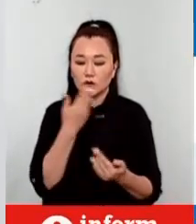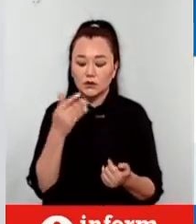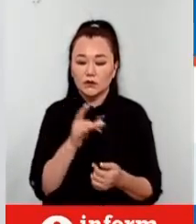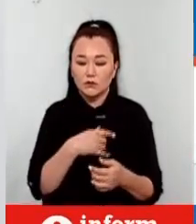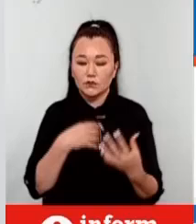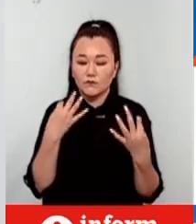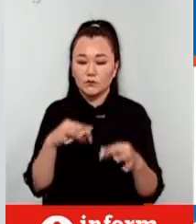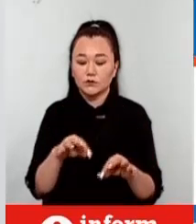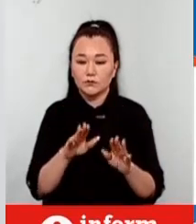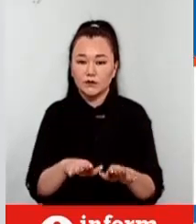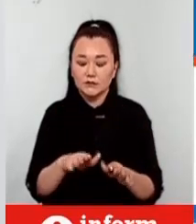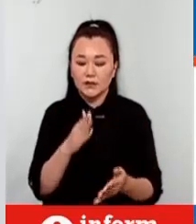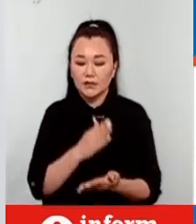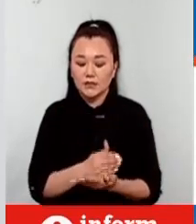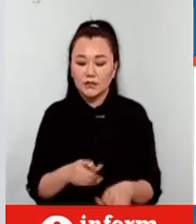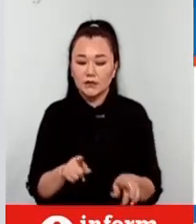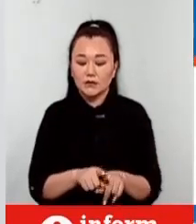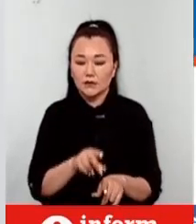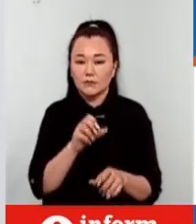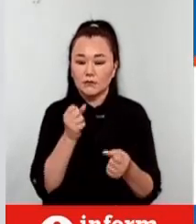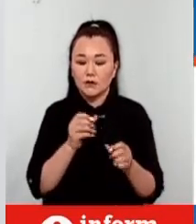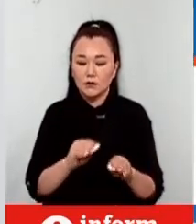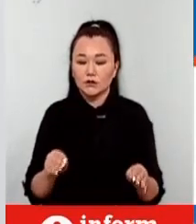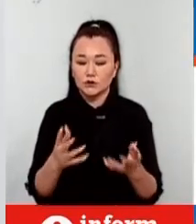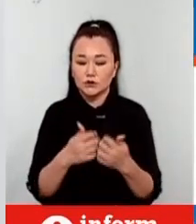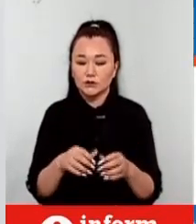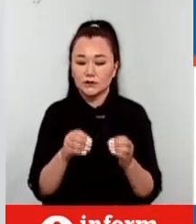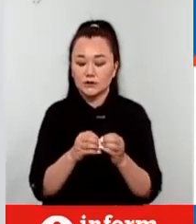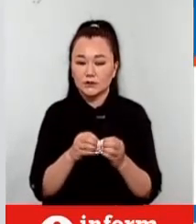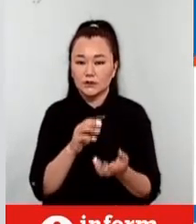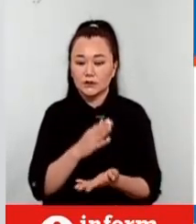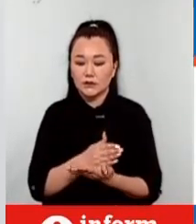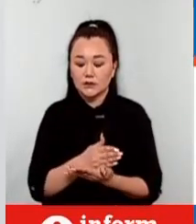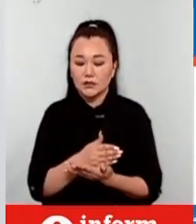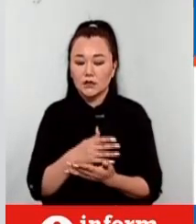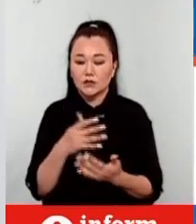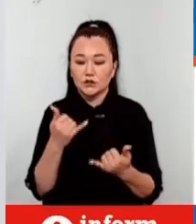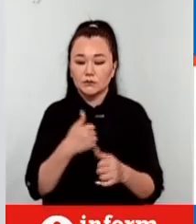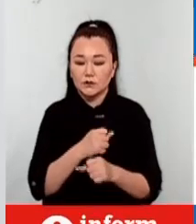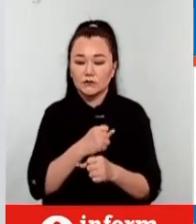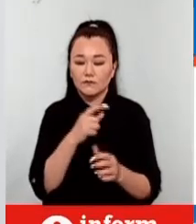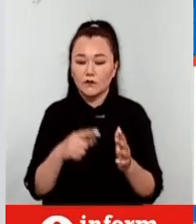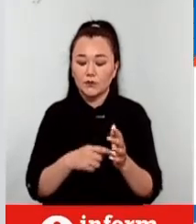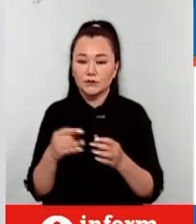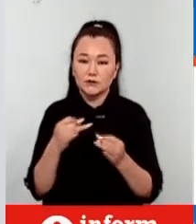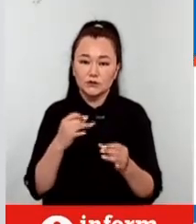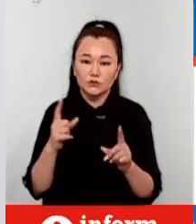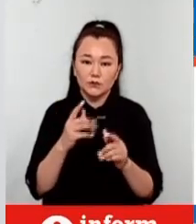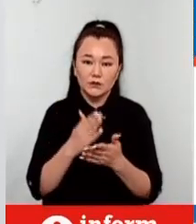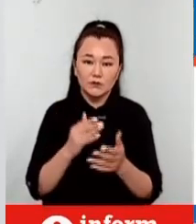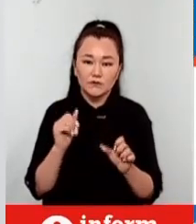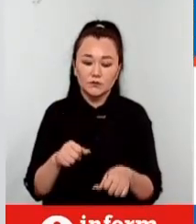свободные парковочные места. Да, таких паркингов у нас в городе насчитывается десятки. Мы сейчас прорабатываем вопрос с застройщиками, чтобы иметь